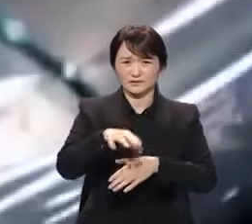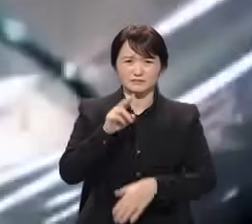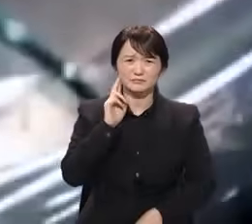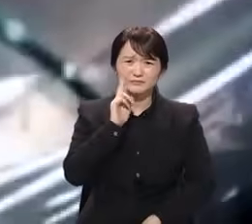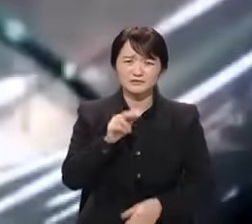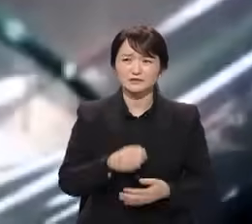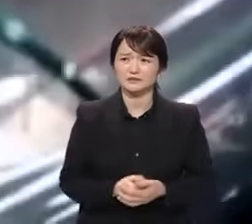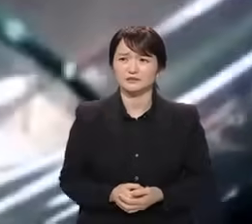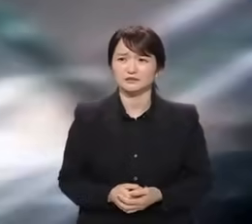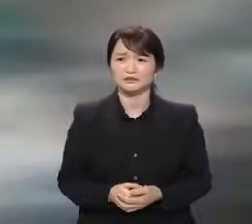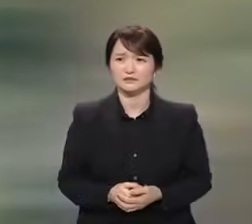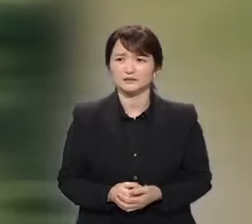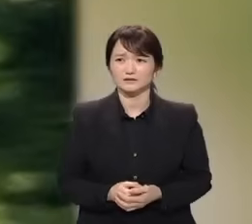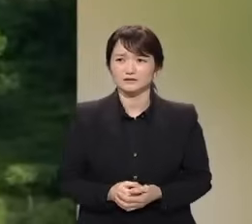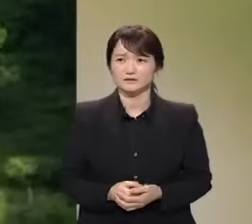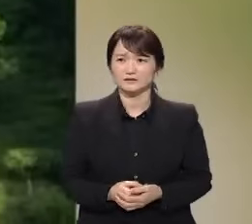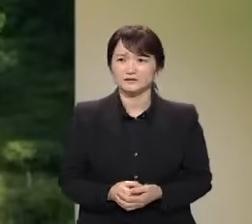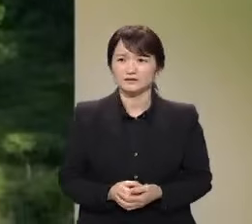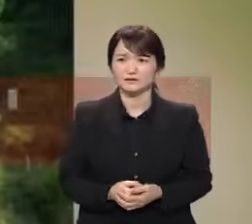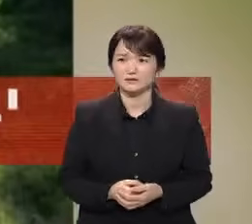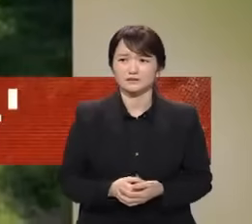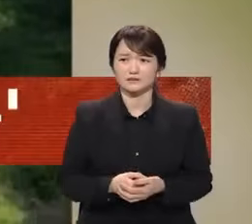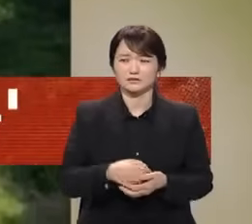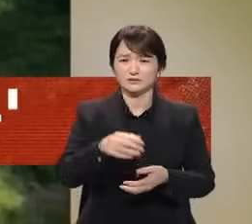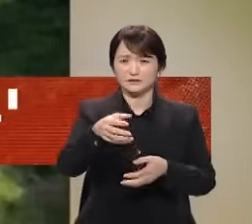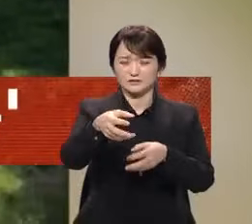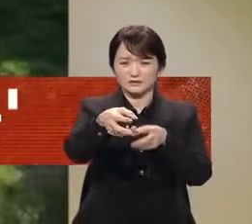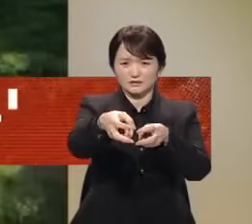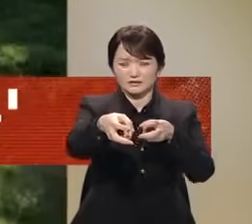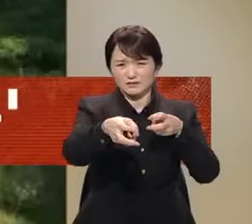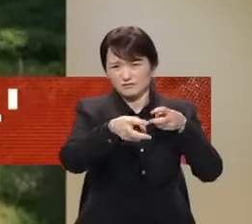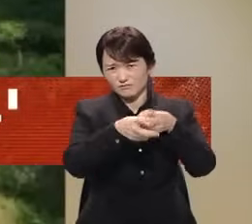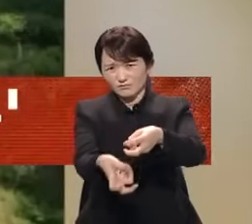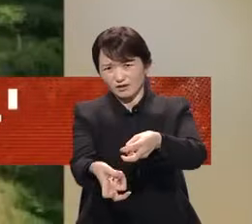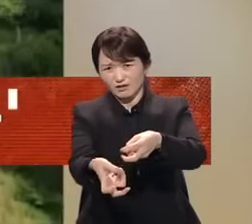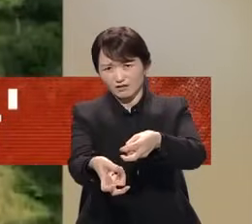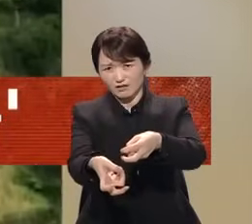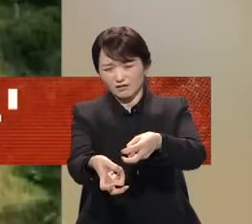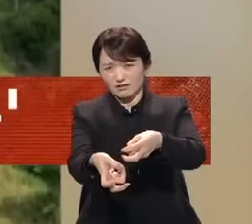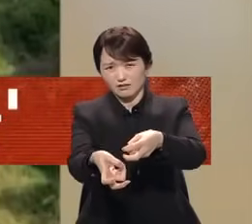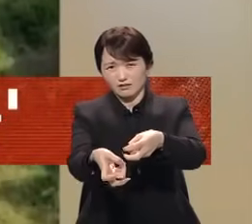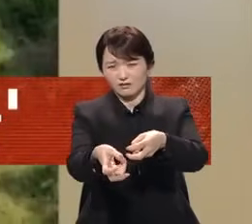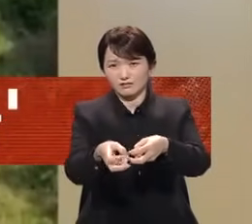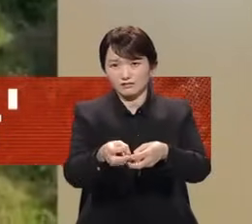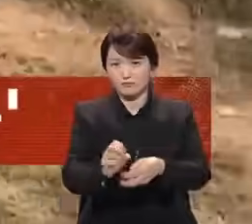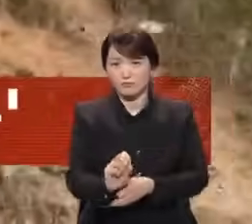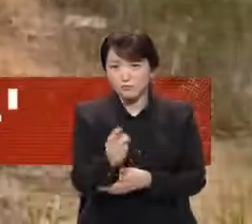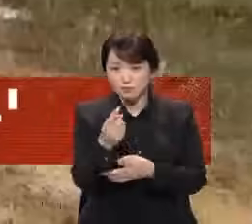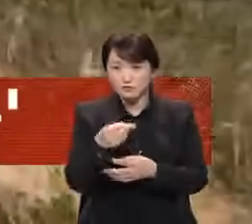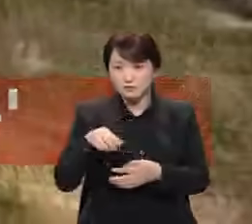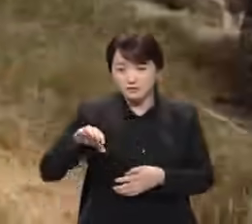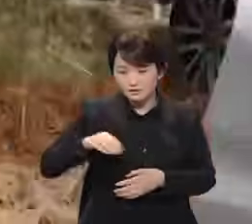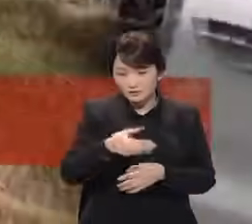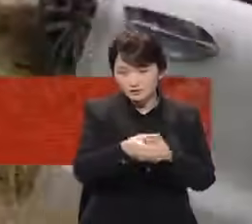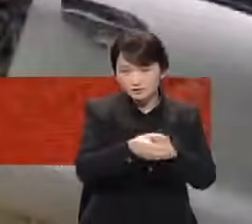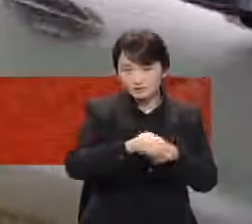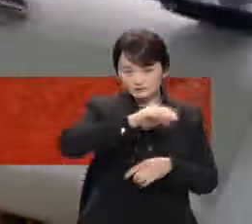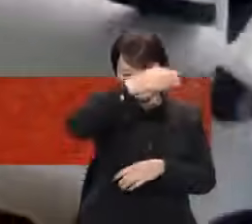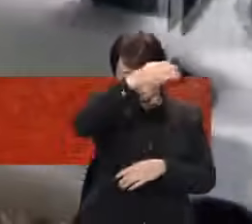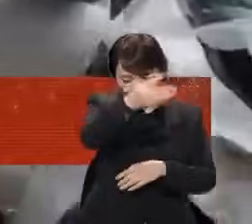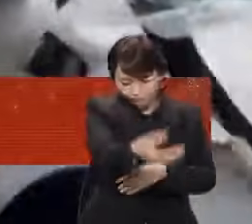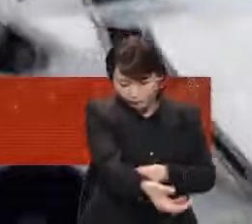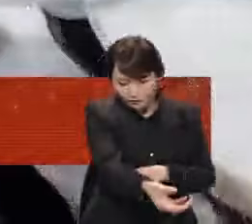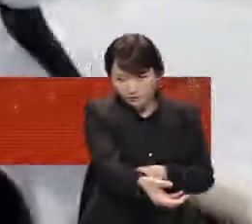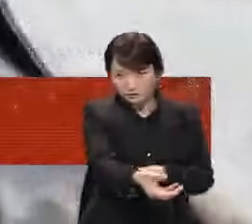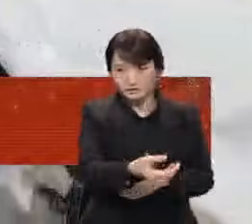처참했습니다. 충돌한 두 트레일러는 서로 뒤엉켜서 2차선 도로를 꽉 막았고요. 사고 원인이 됐던 저 차는 멀찌감치 날아가서